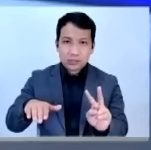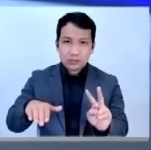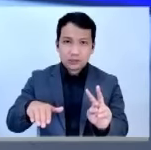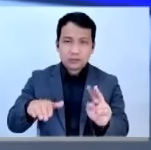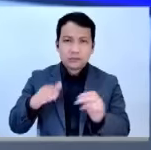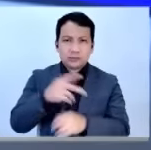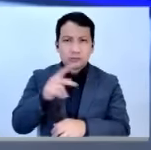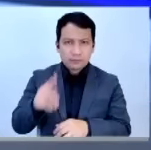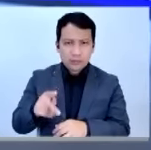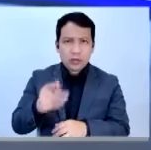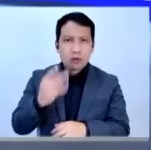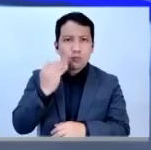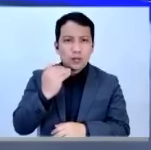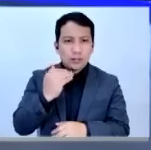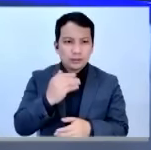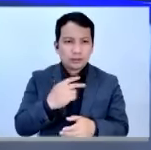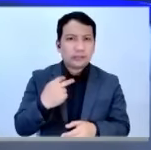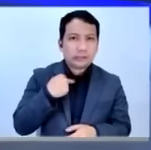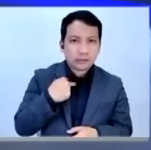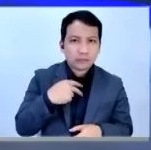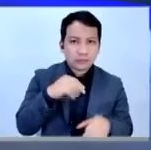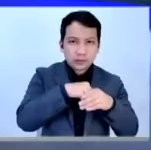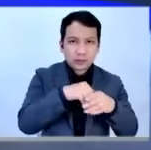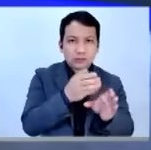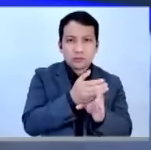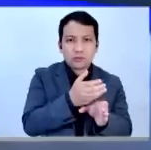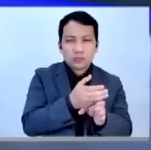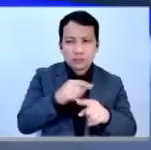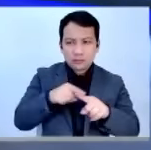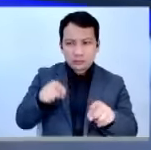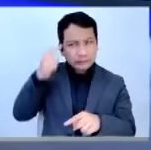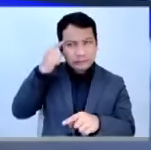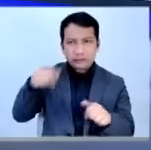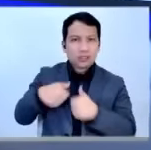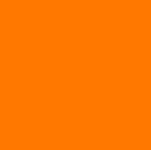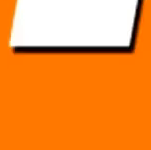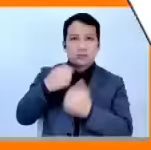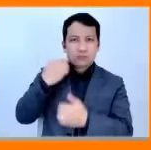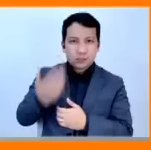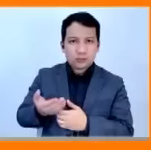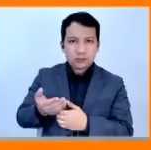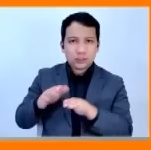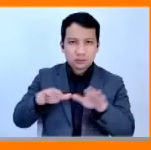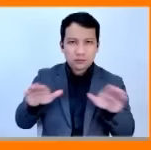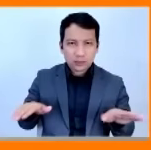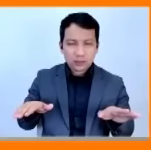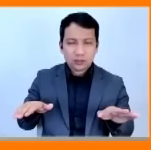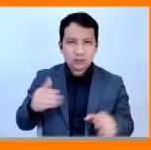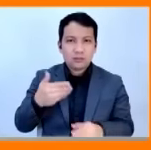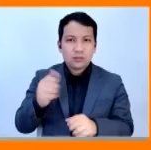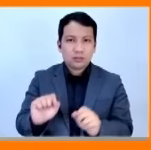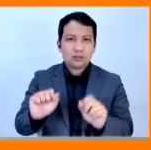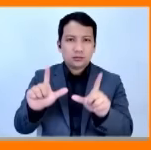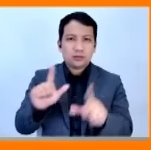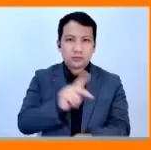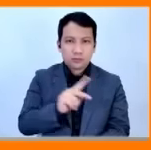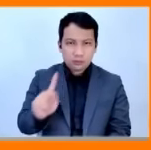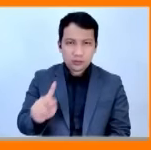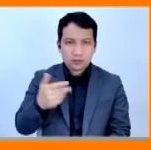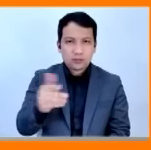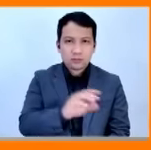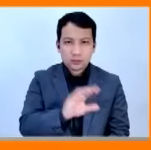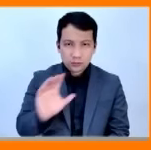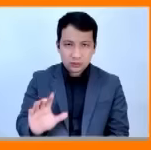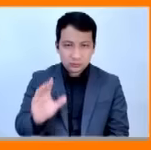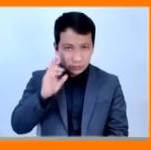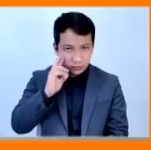pamilya, hindi aksidente ang pagkamatay ng mga bata. Live mula sa Pampanga, nasa frontline ng balitang yan si Rainiel